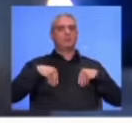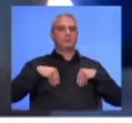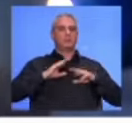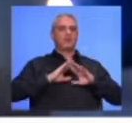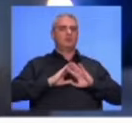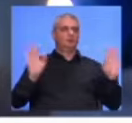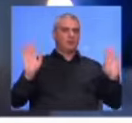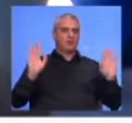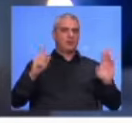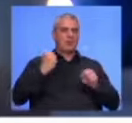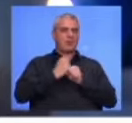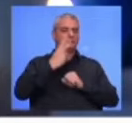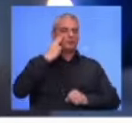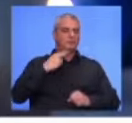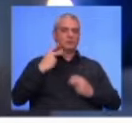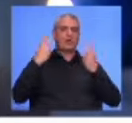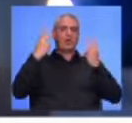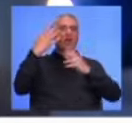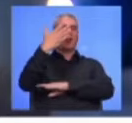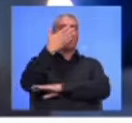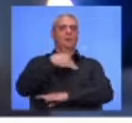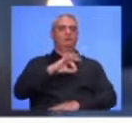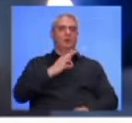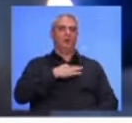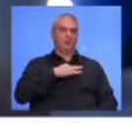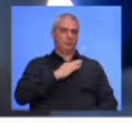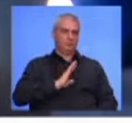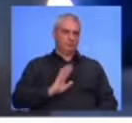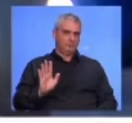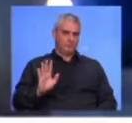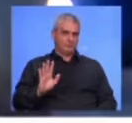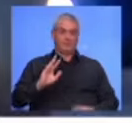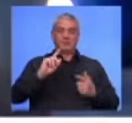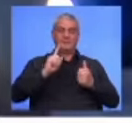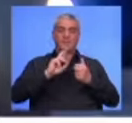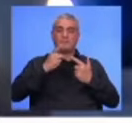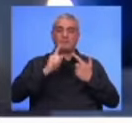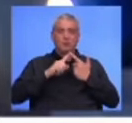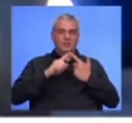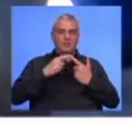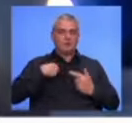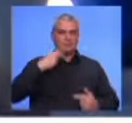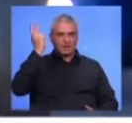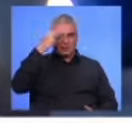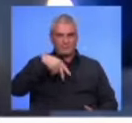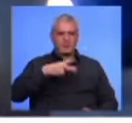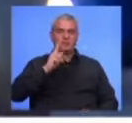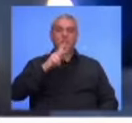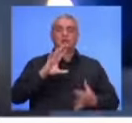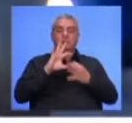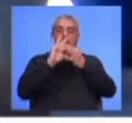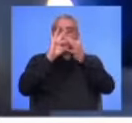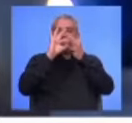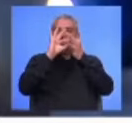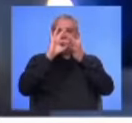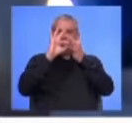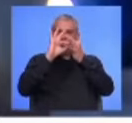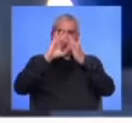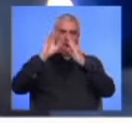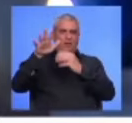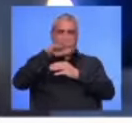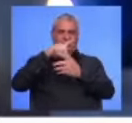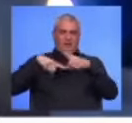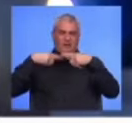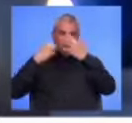נרשה יותר לבזות את ערכי הלאום של המדינה. והדבר השני, אני חושבת שאנחנו צריכים להבין שיש קשר הדוק בכל תחומי החיים